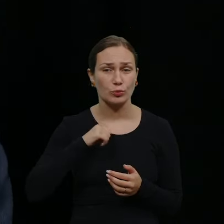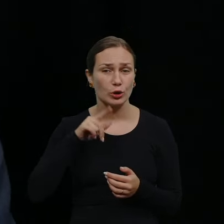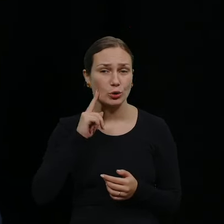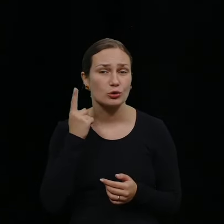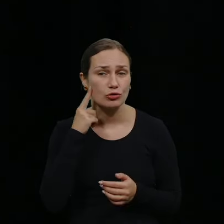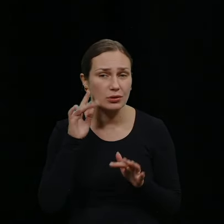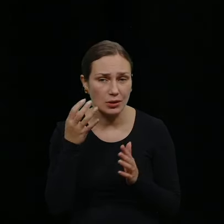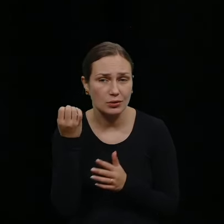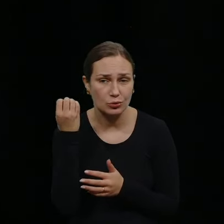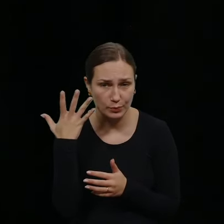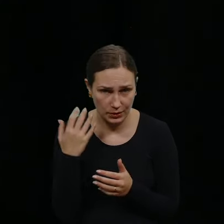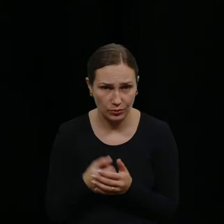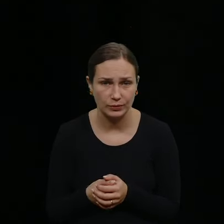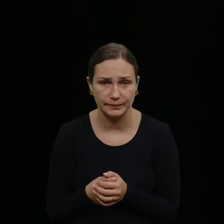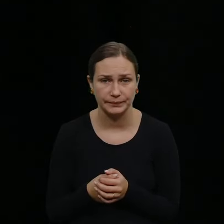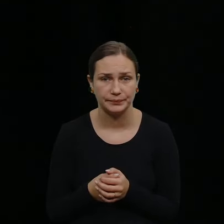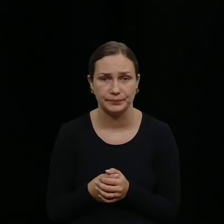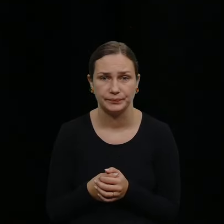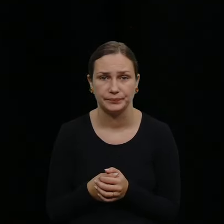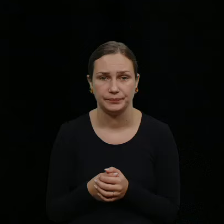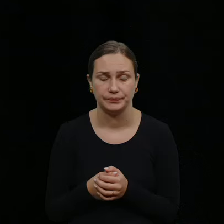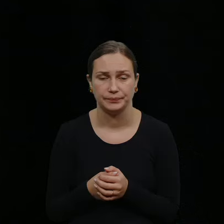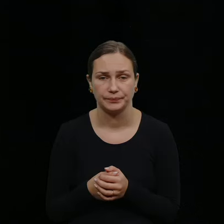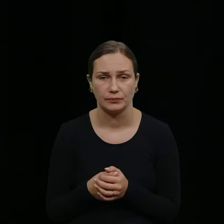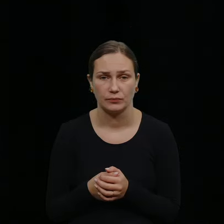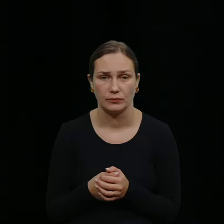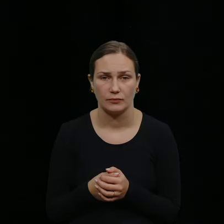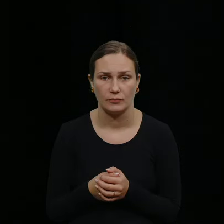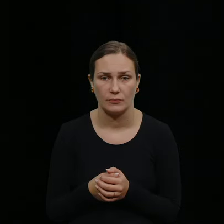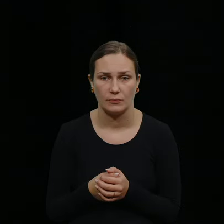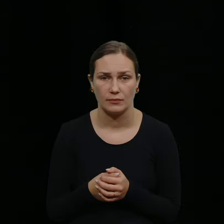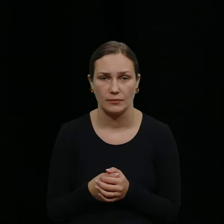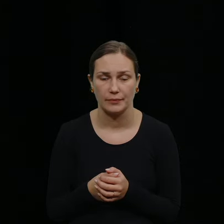išgirsti. Aš kartais tikrai tą suprantu